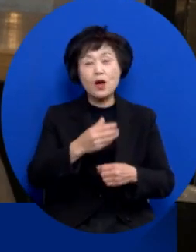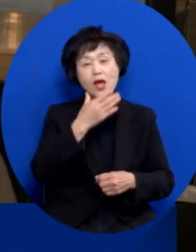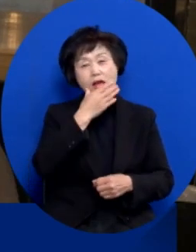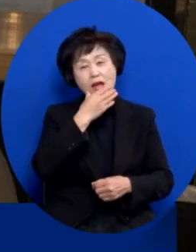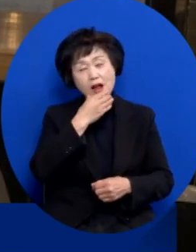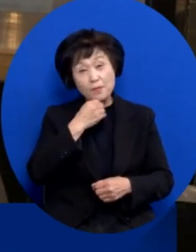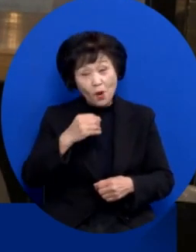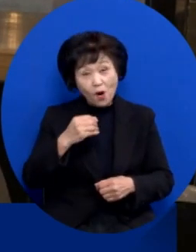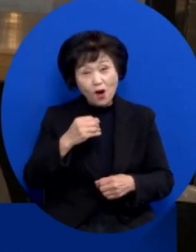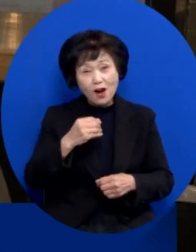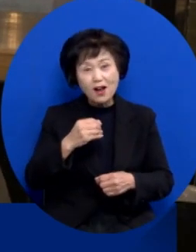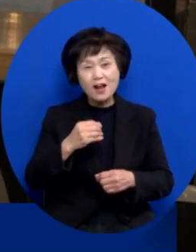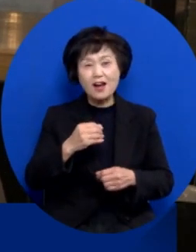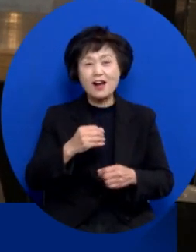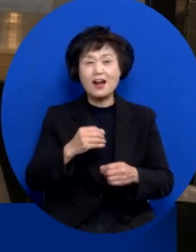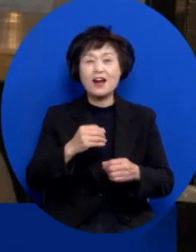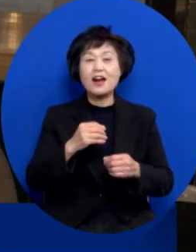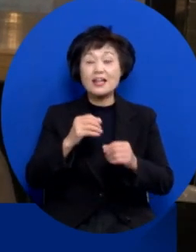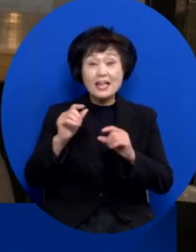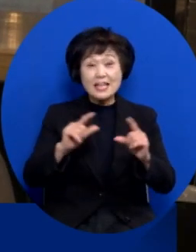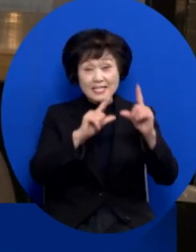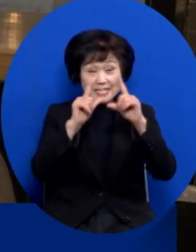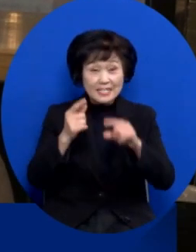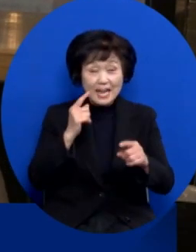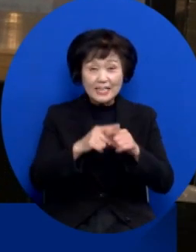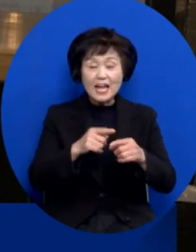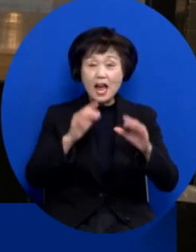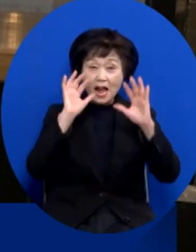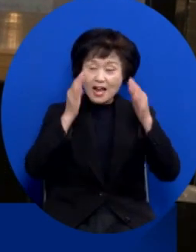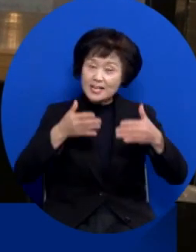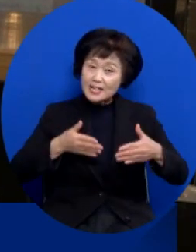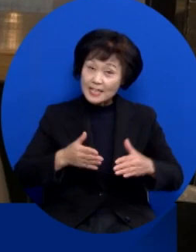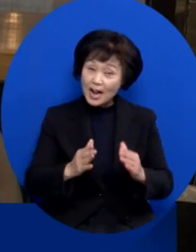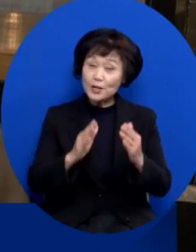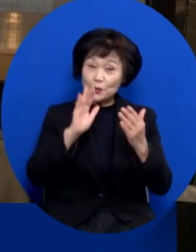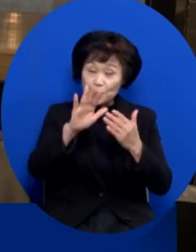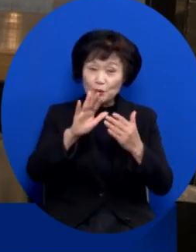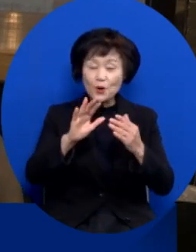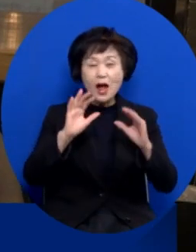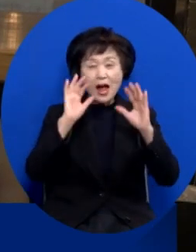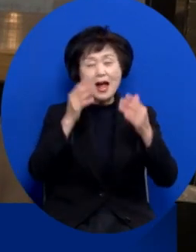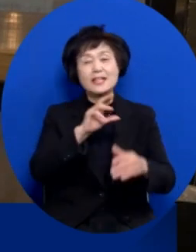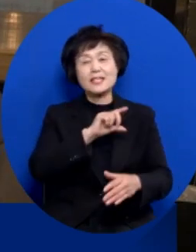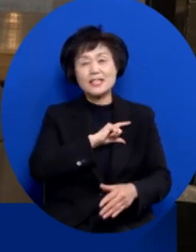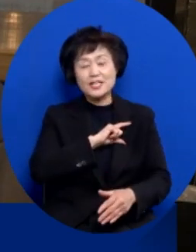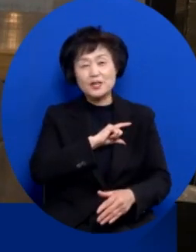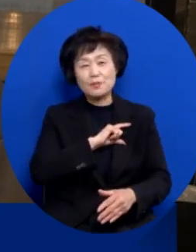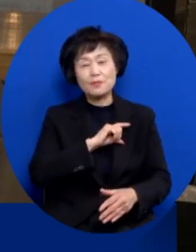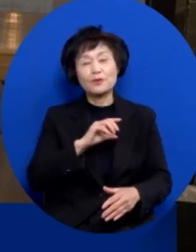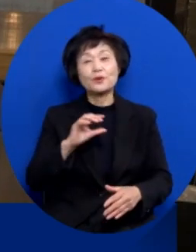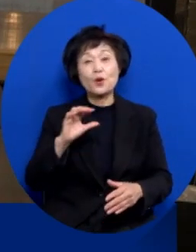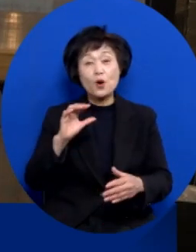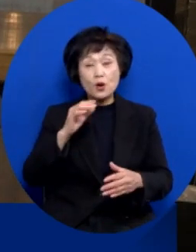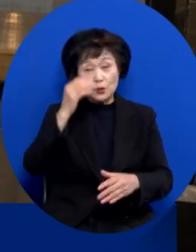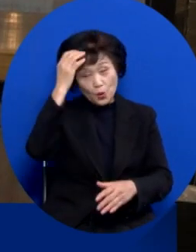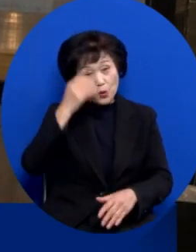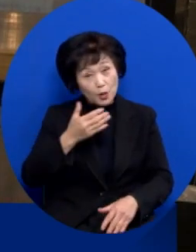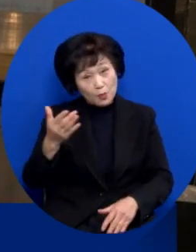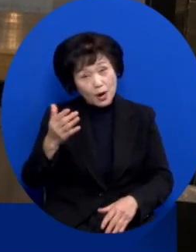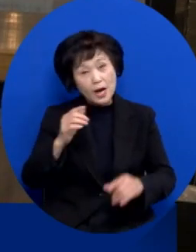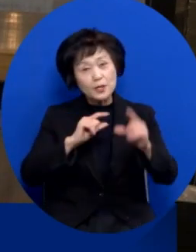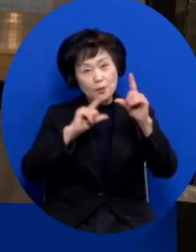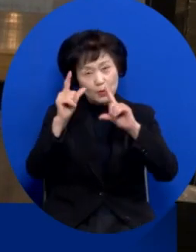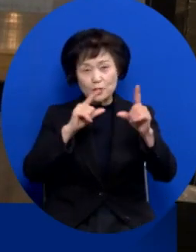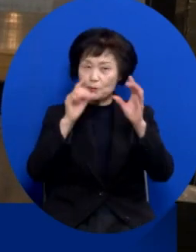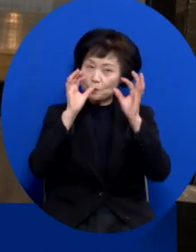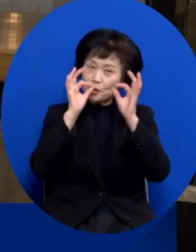행복하게 태교하시고 나중에 출산하시고 그 아이 이름으로 또 기부를 하세요. 그런 그